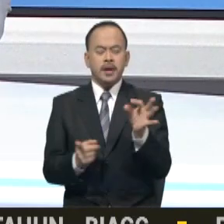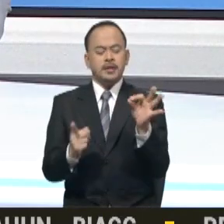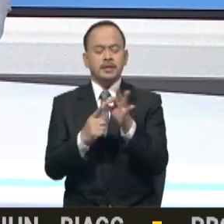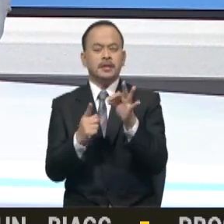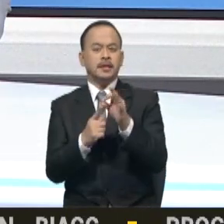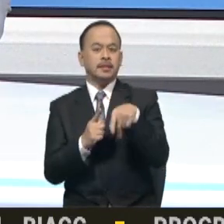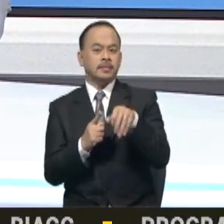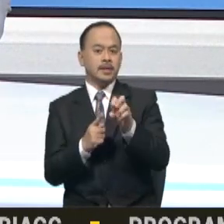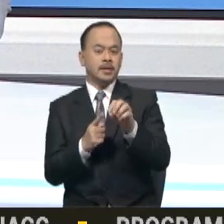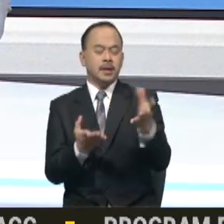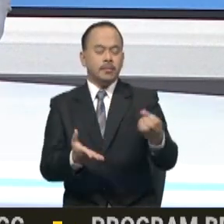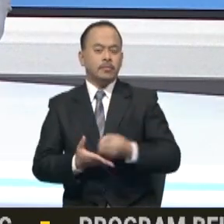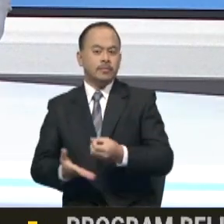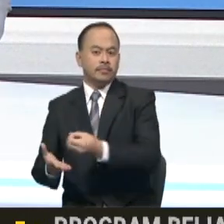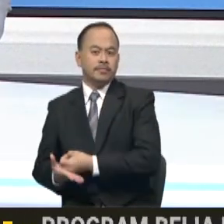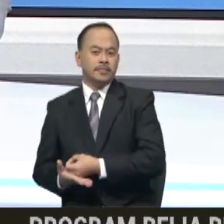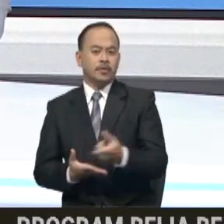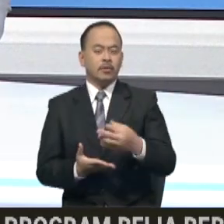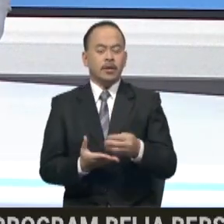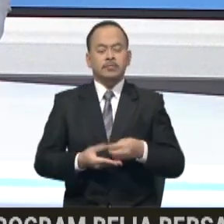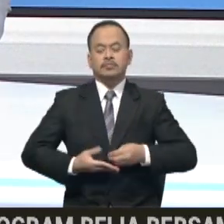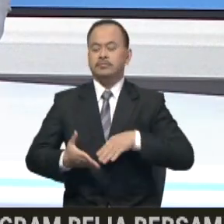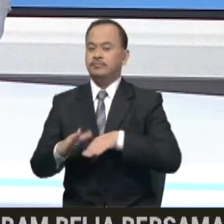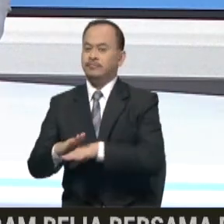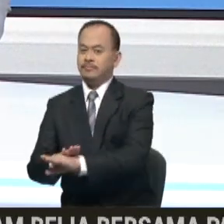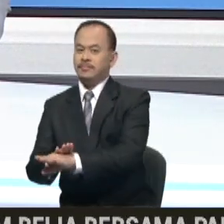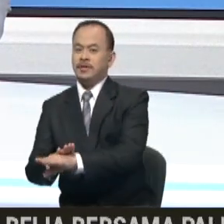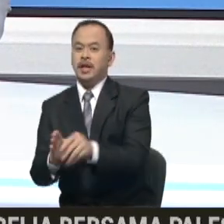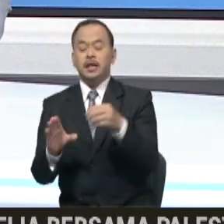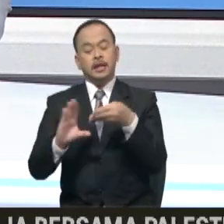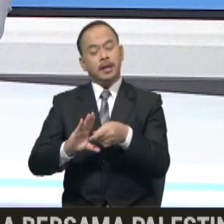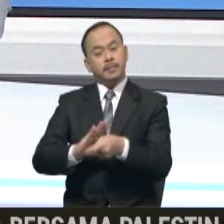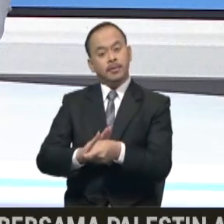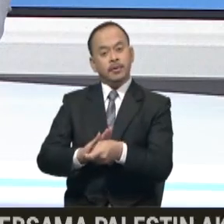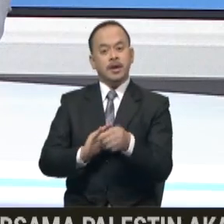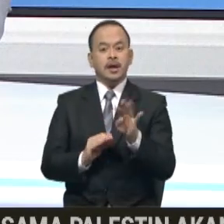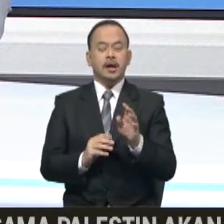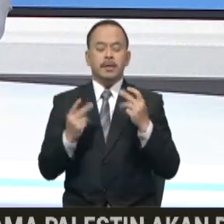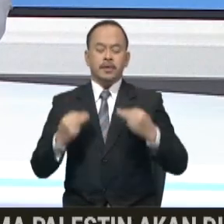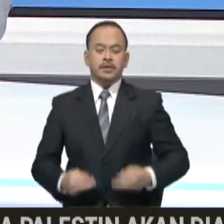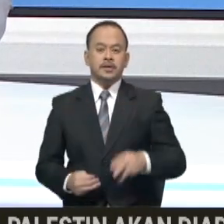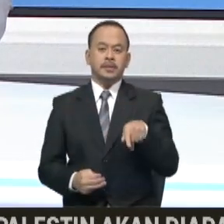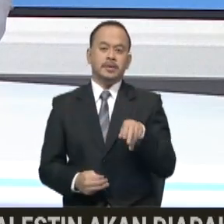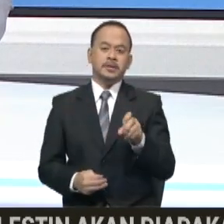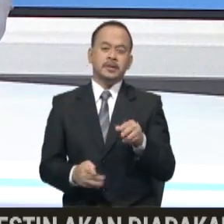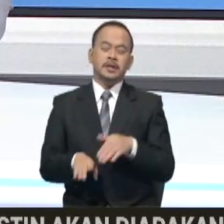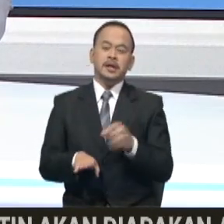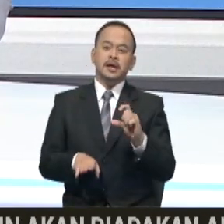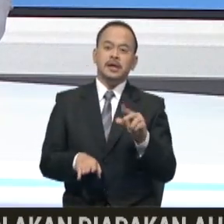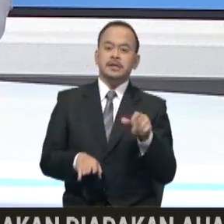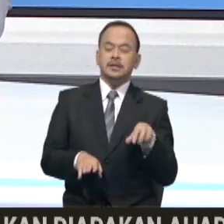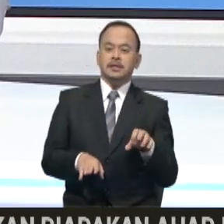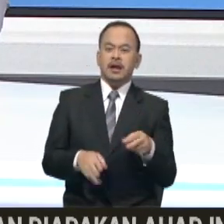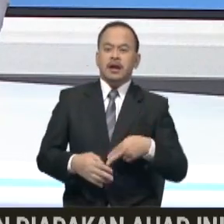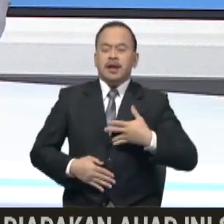dan juga mengutip dana daripada orang ramai yang akan disalurkan kepada tabung kemanusiaan Palestin di Gaza. Rasa